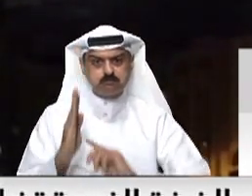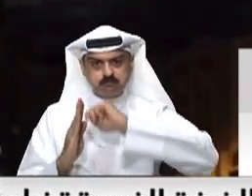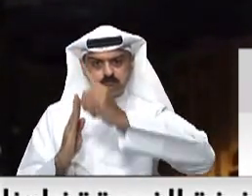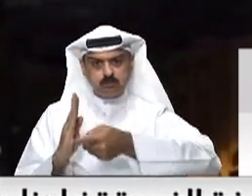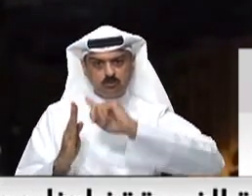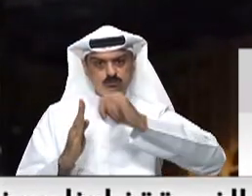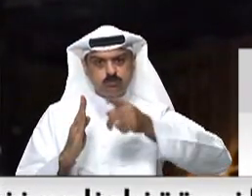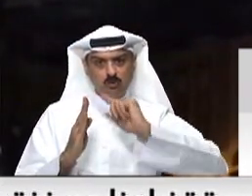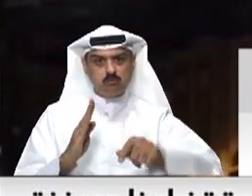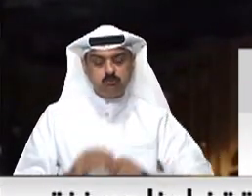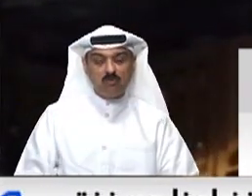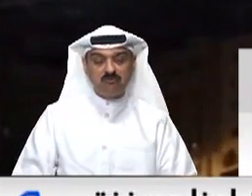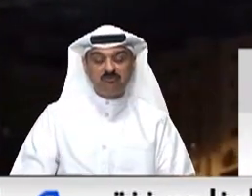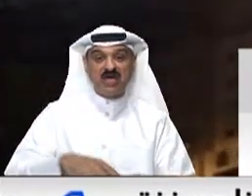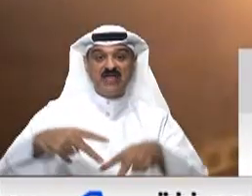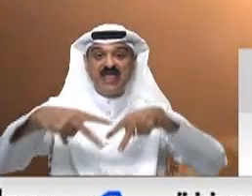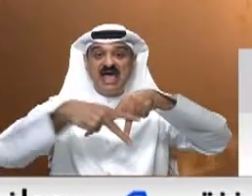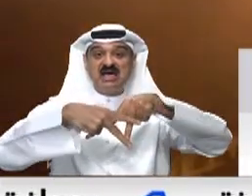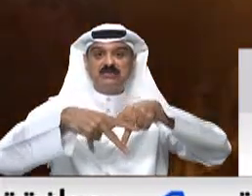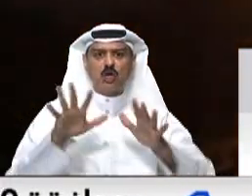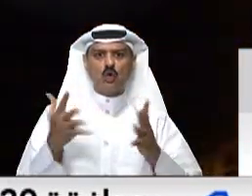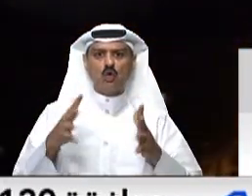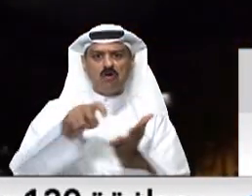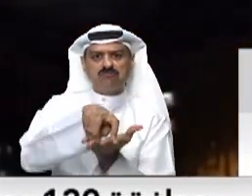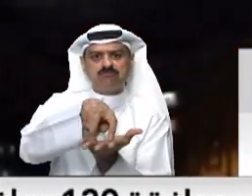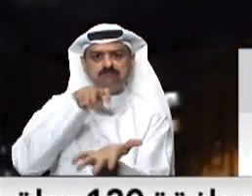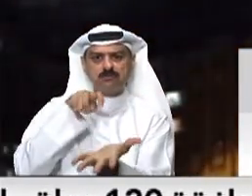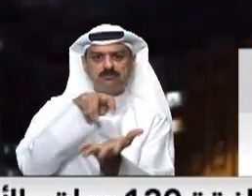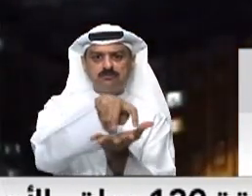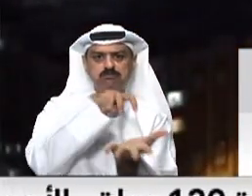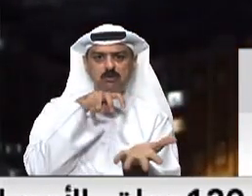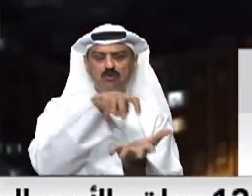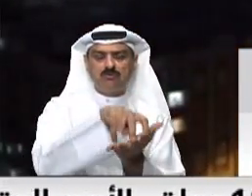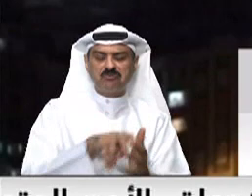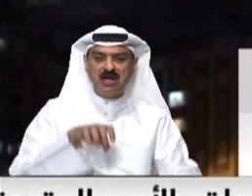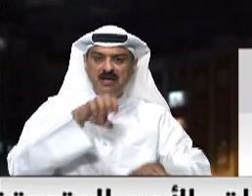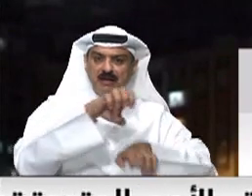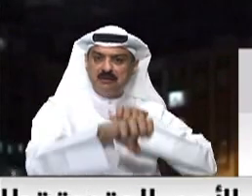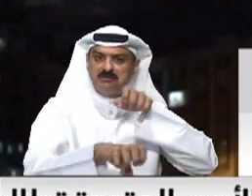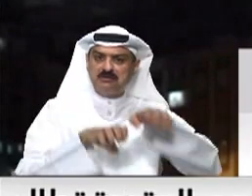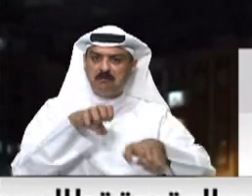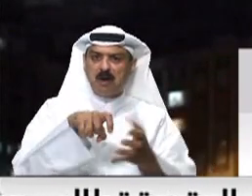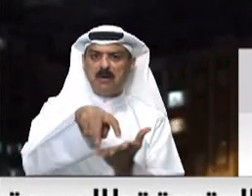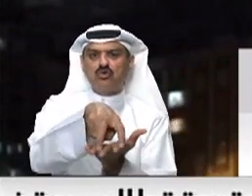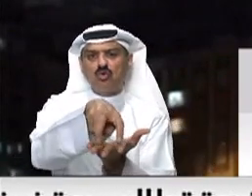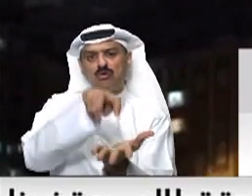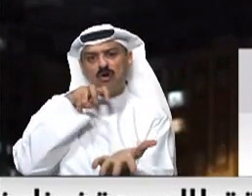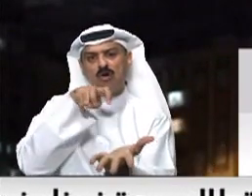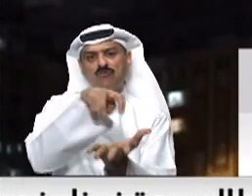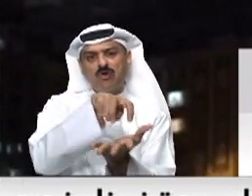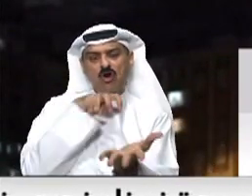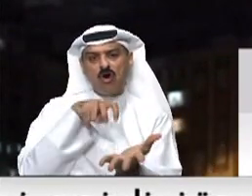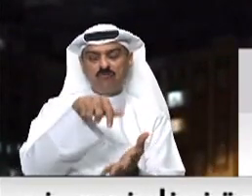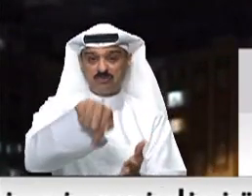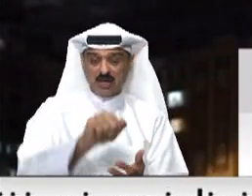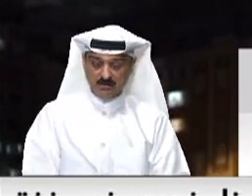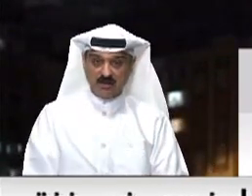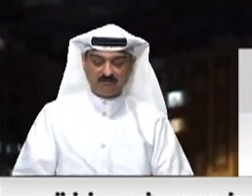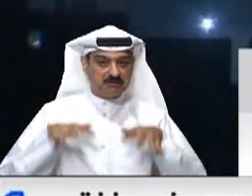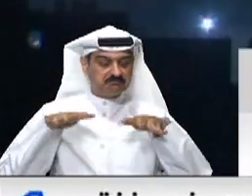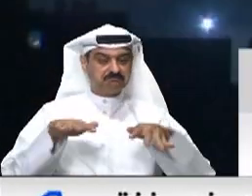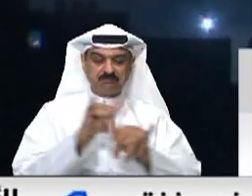من الصواريخ صوب الآليات والمركبات والدبابات العسكرية الإسرائيلية، ما أحبط هذا